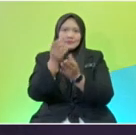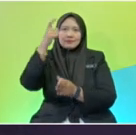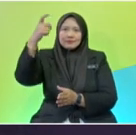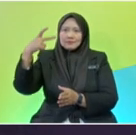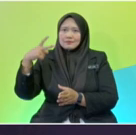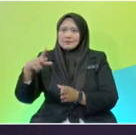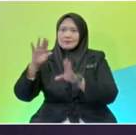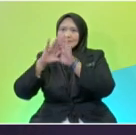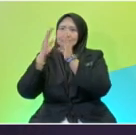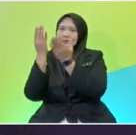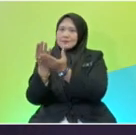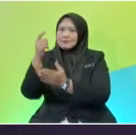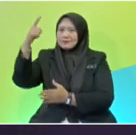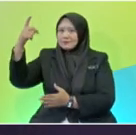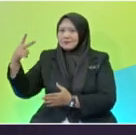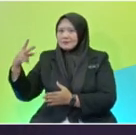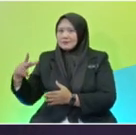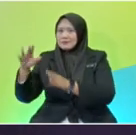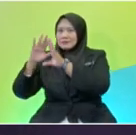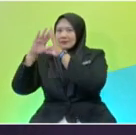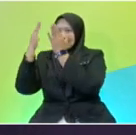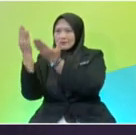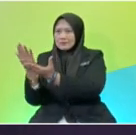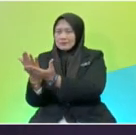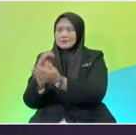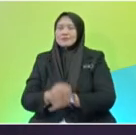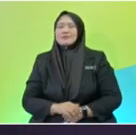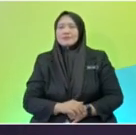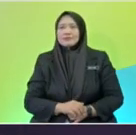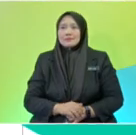bagi 3 Dapat berapa